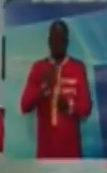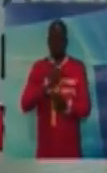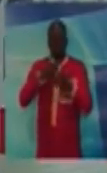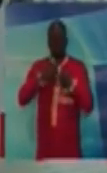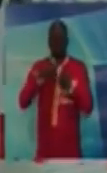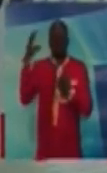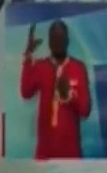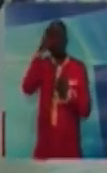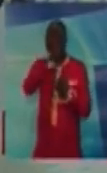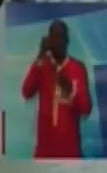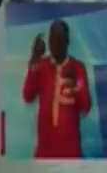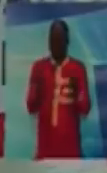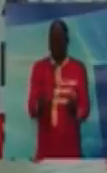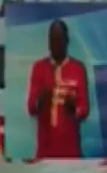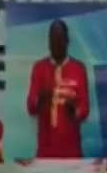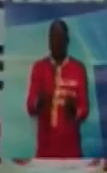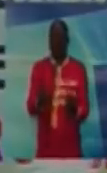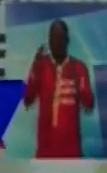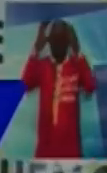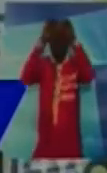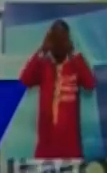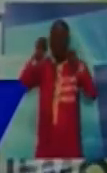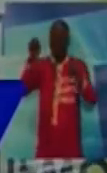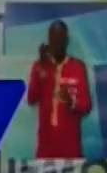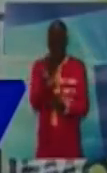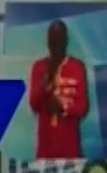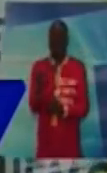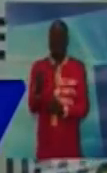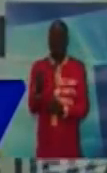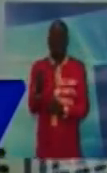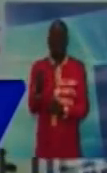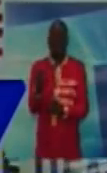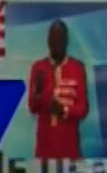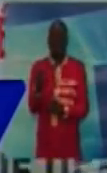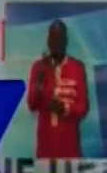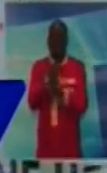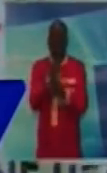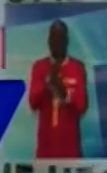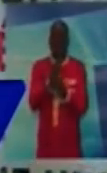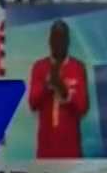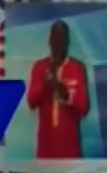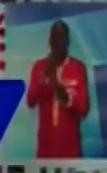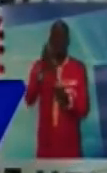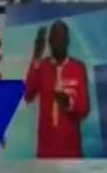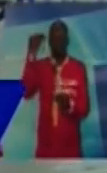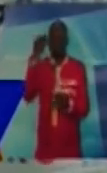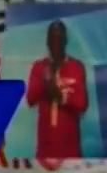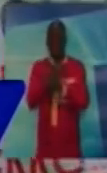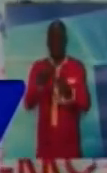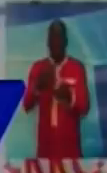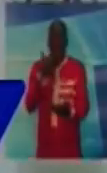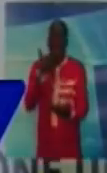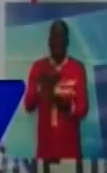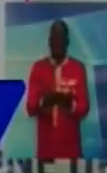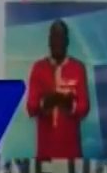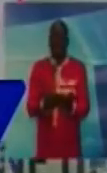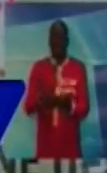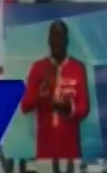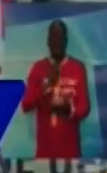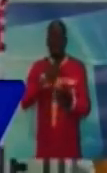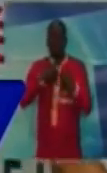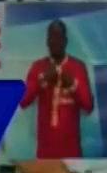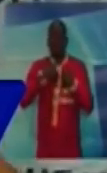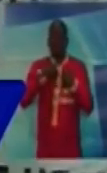chance d'avoir la présence du président du FASO et les travaux ont été également très riches. Nous avons pu